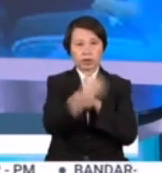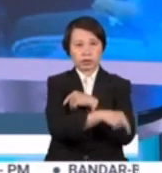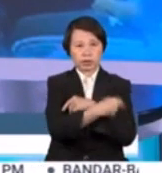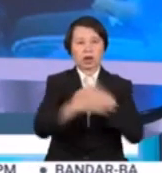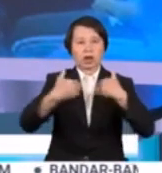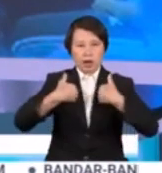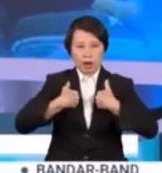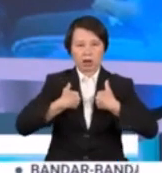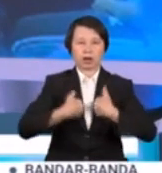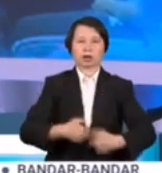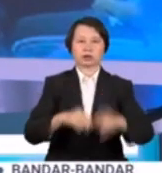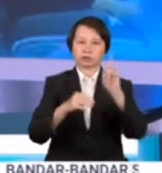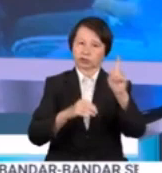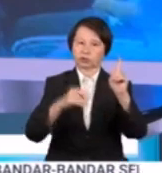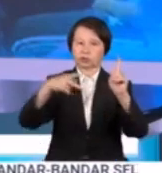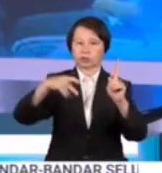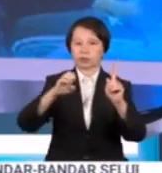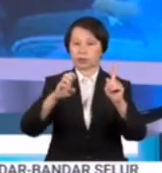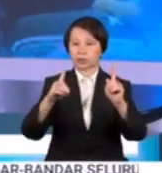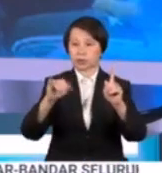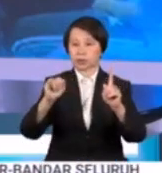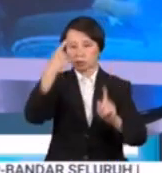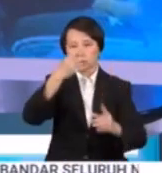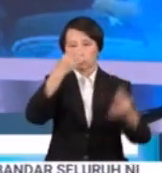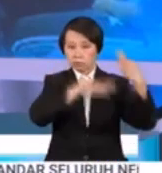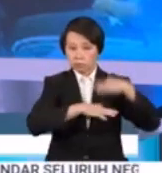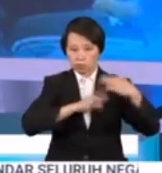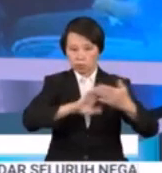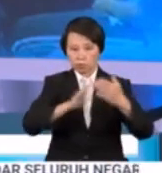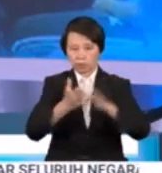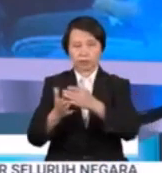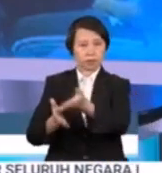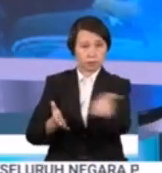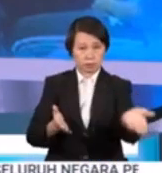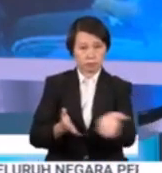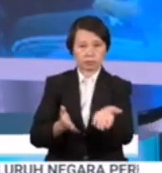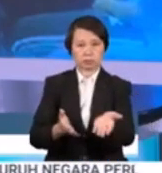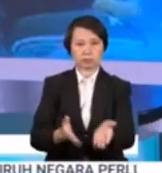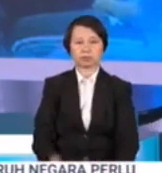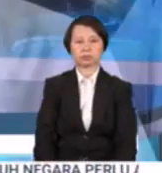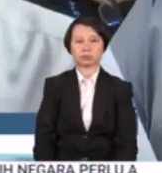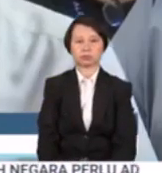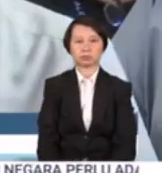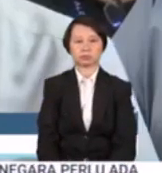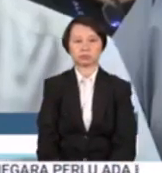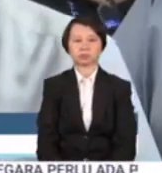miliki sekurang-kurangnya sebuah PEDI untuk manfaat komuniti setempat.